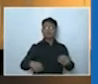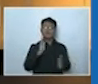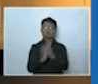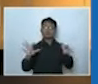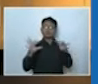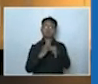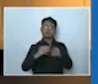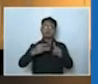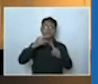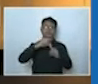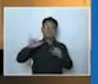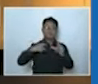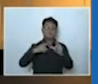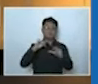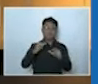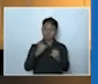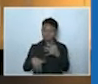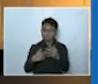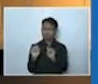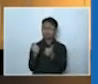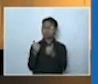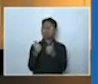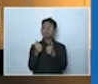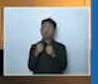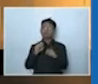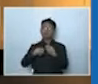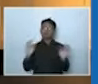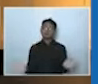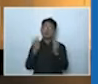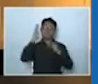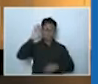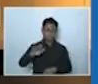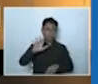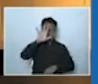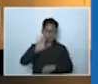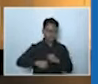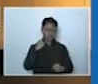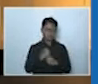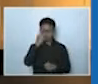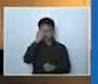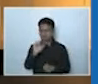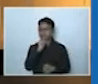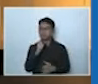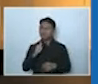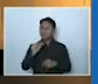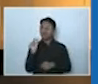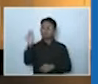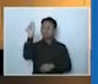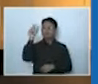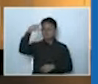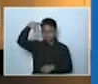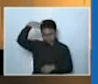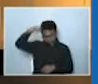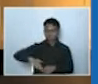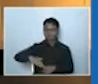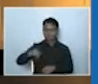optimalisasi aset dan termasuk Bagaimana kemudian di bidang pendidikan kita mengadakan Smart School Untuk menjangkau satu Sulsel satu